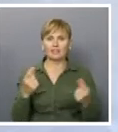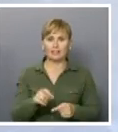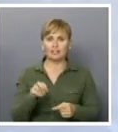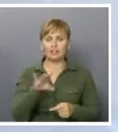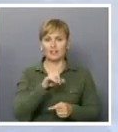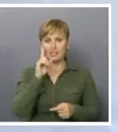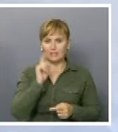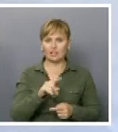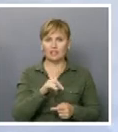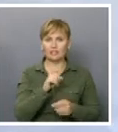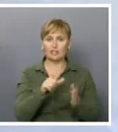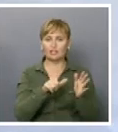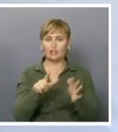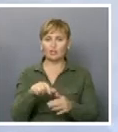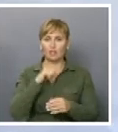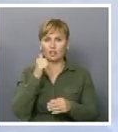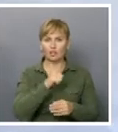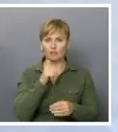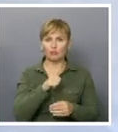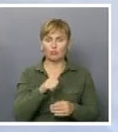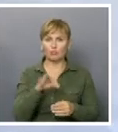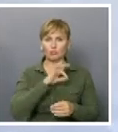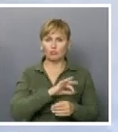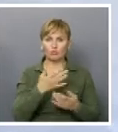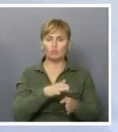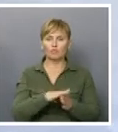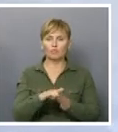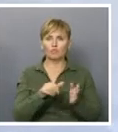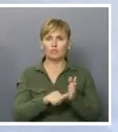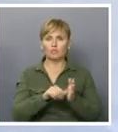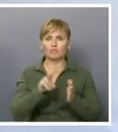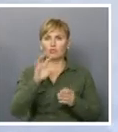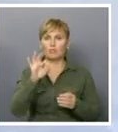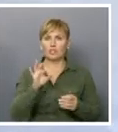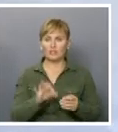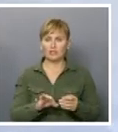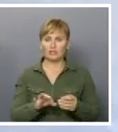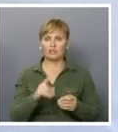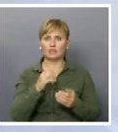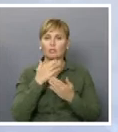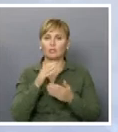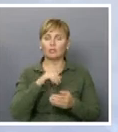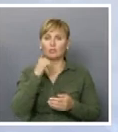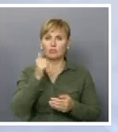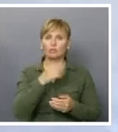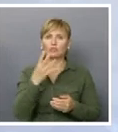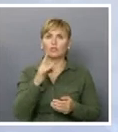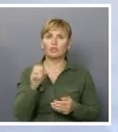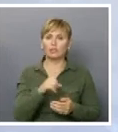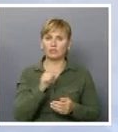знаете, за 7 месяцев годовой прогноз госбюджета уже выполнен на 62%. За последние годы в 4 раза